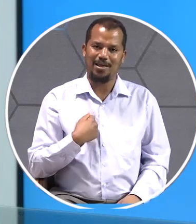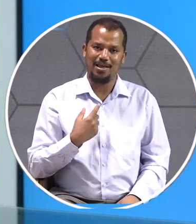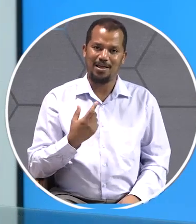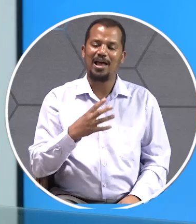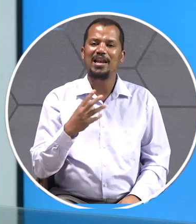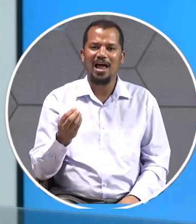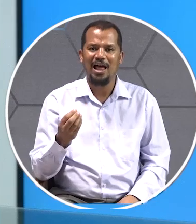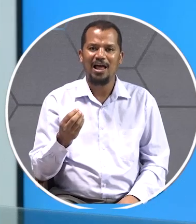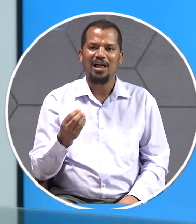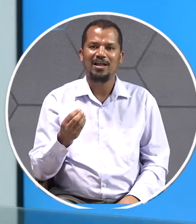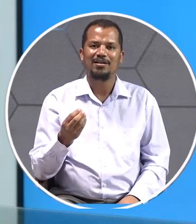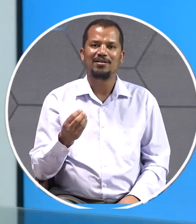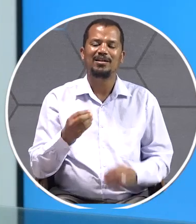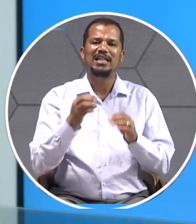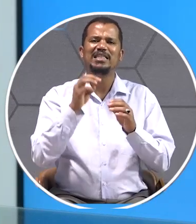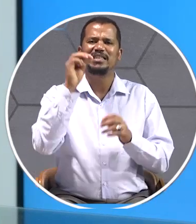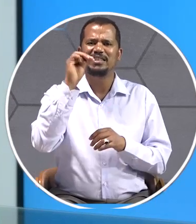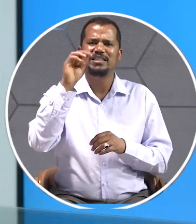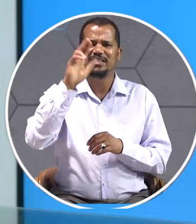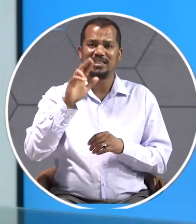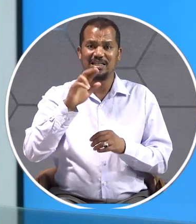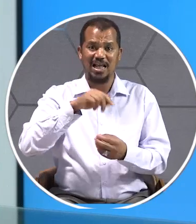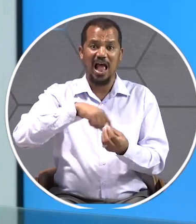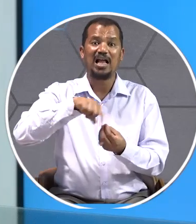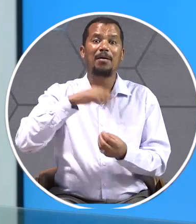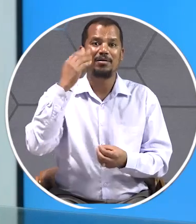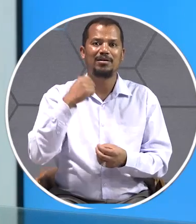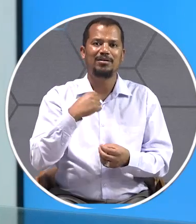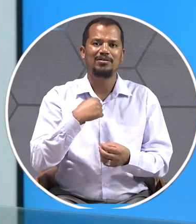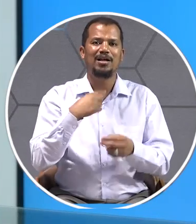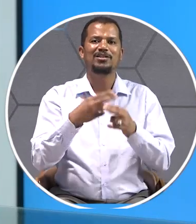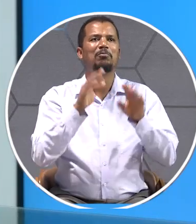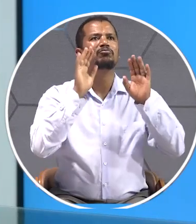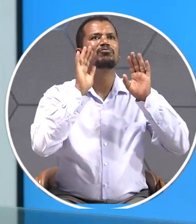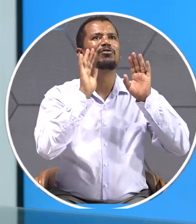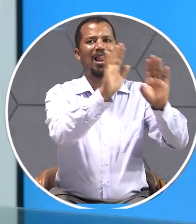እና ጥር አካባቢ ነበር ይሄ ሆነው ስማችን ተለጠፈ